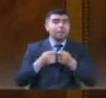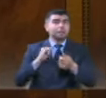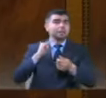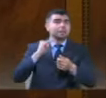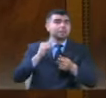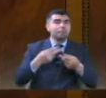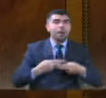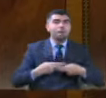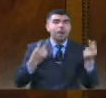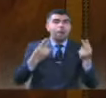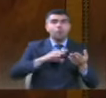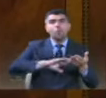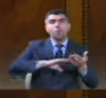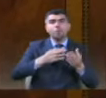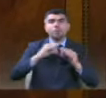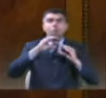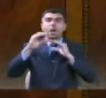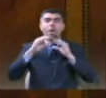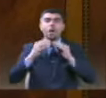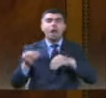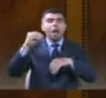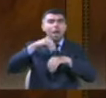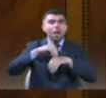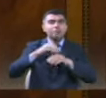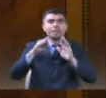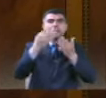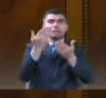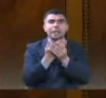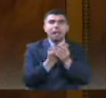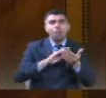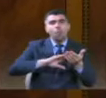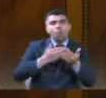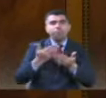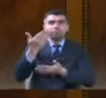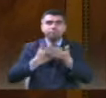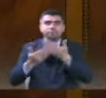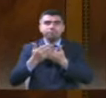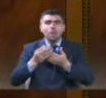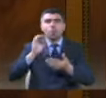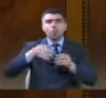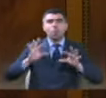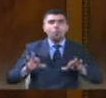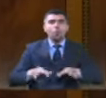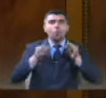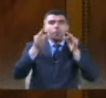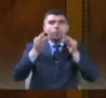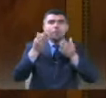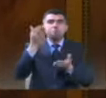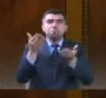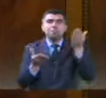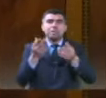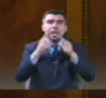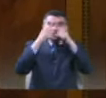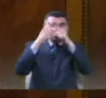اللقاءات مفتوحة لمواصلة مناقشة مطالبها والعمل على إيجاد الحلول لها مع مراعاة التوازنات المالية للدولة والحفاظ